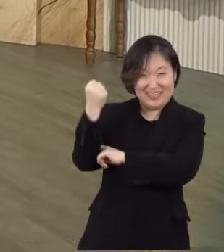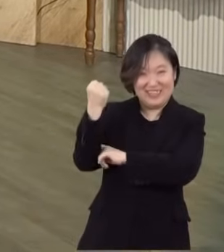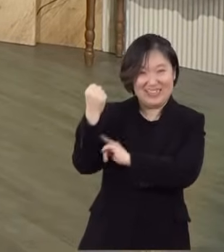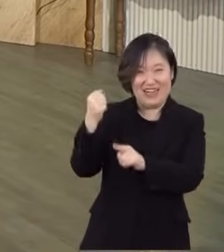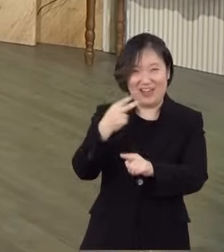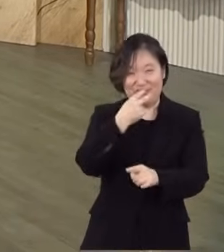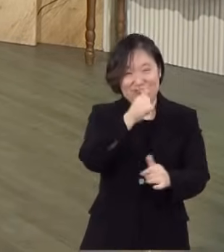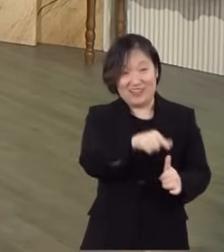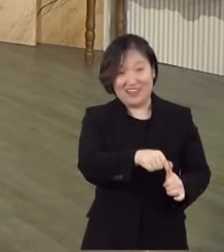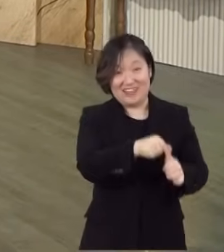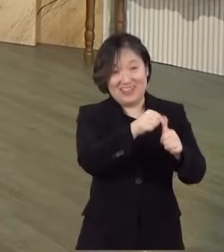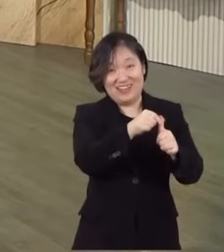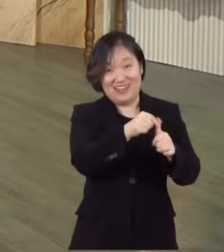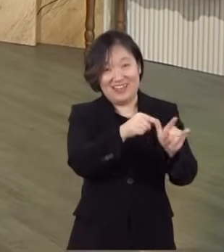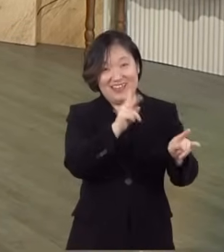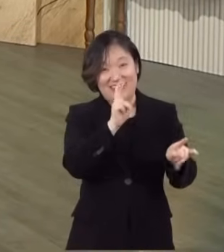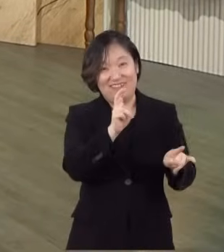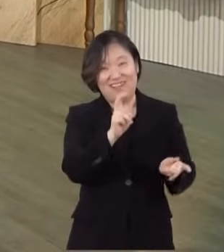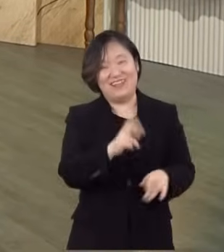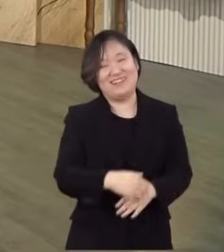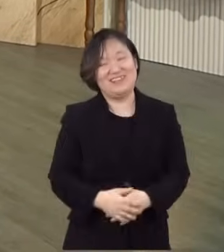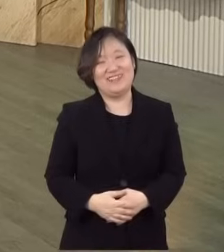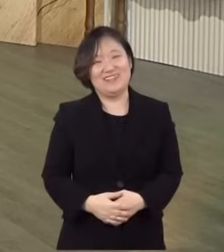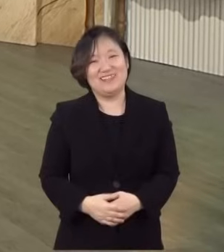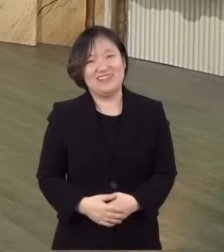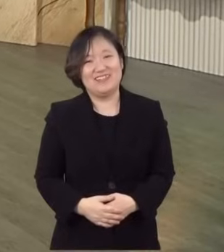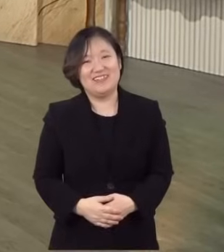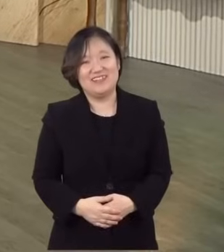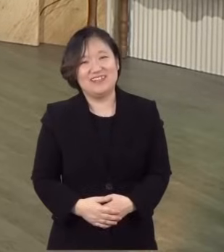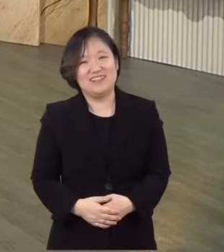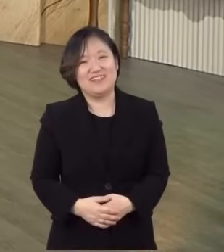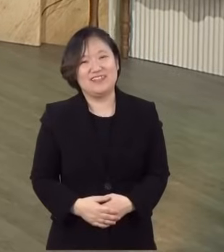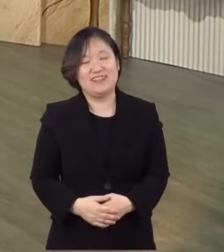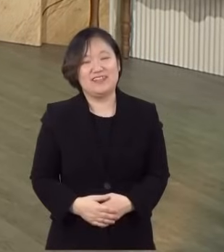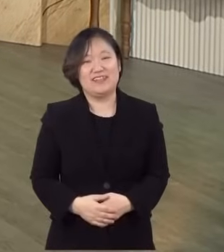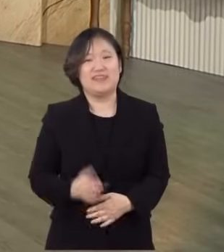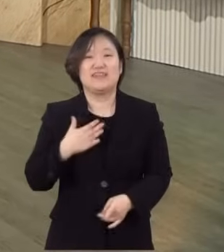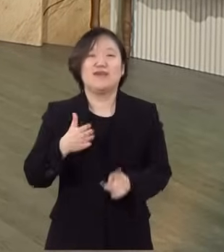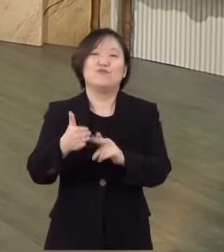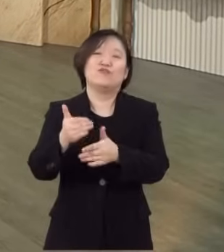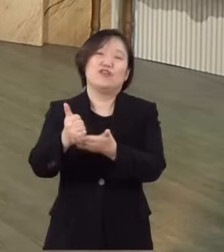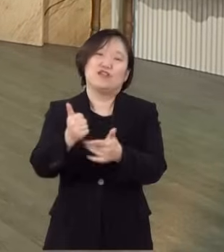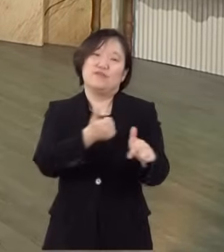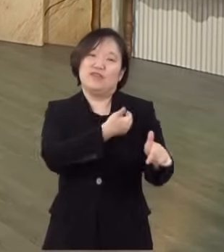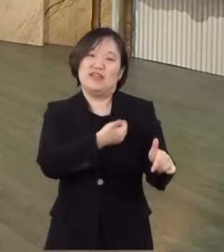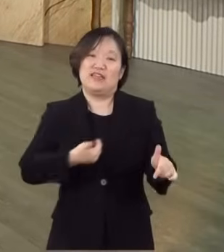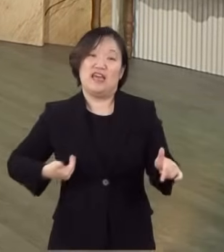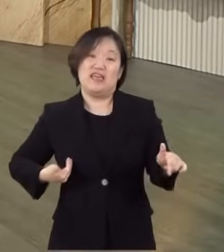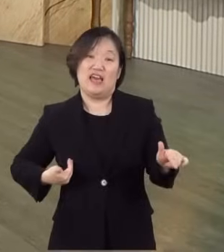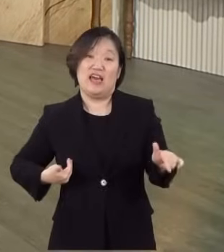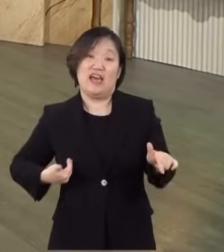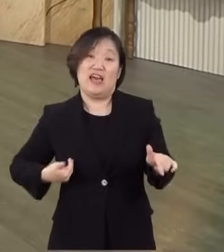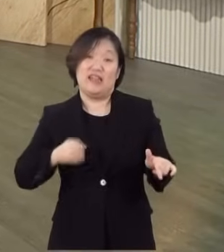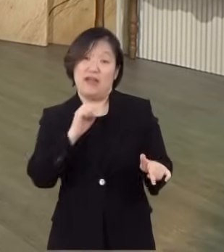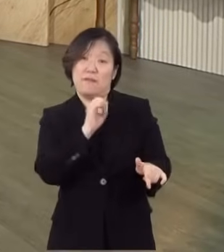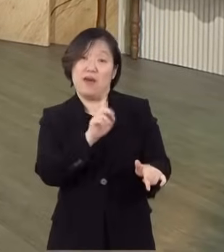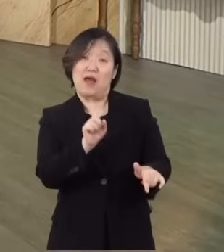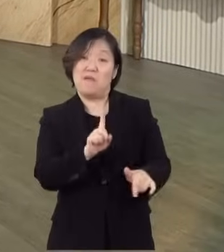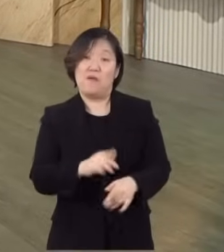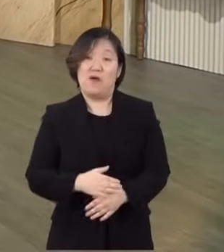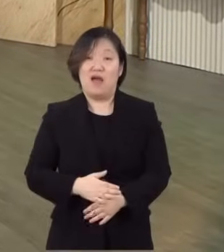신통력으로 중생을 제도하는 모습이 많이 나오기는 합니다 하지만 부처님께서 제자들에게